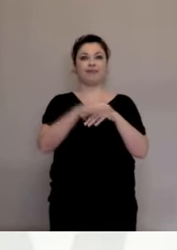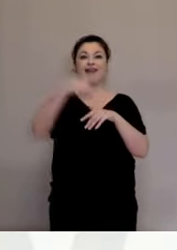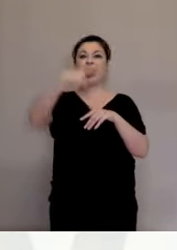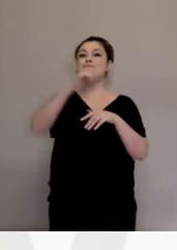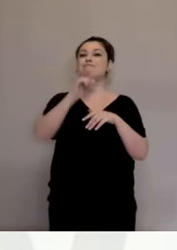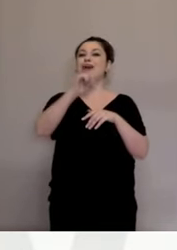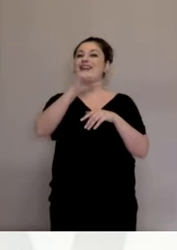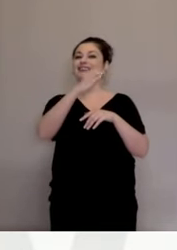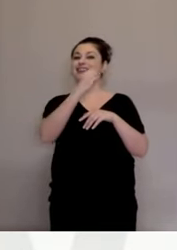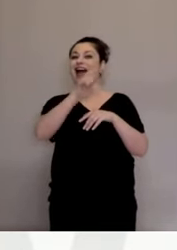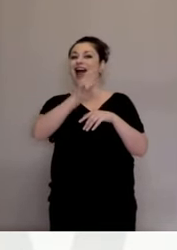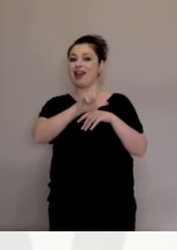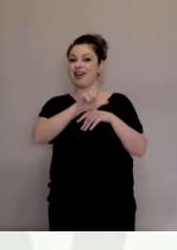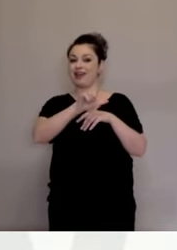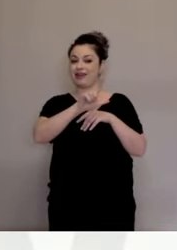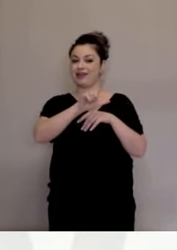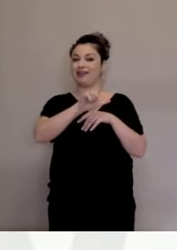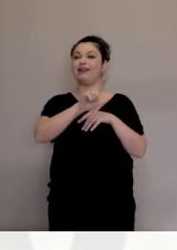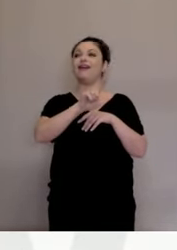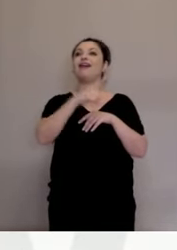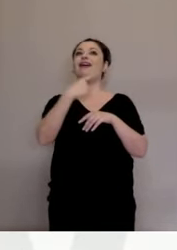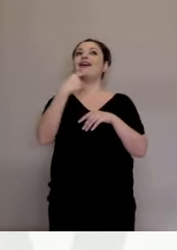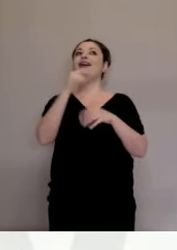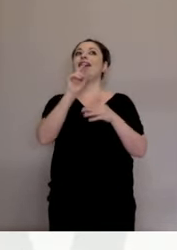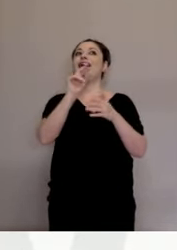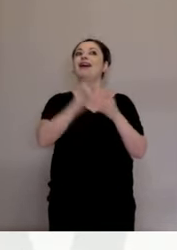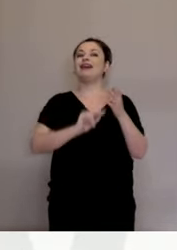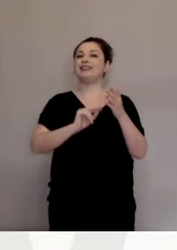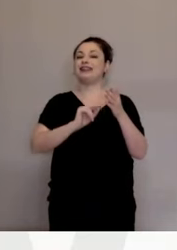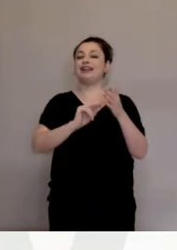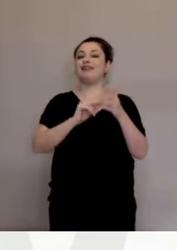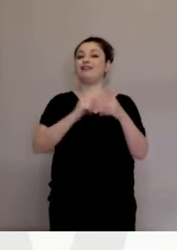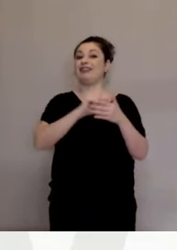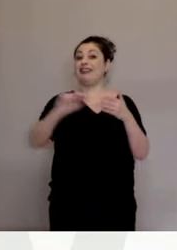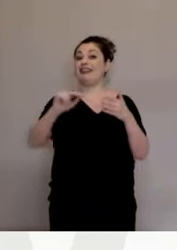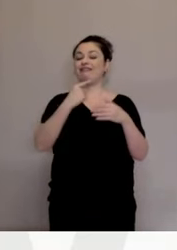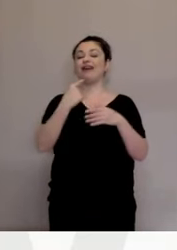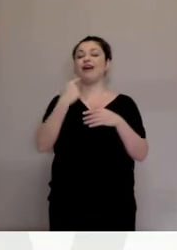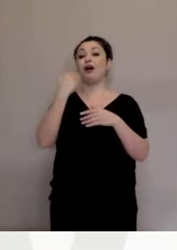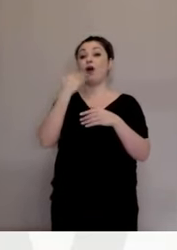ha scritto: l'uomo va